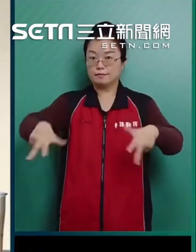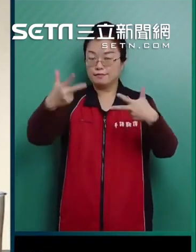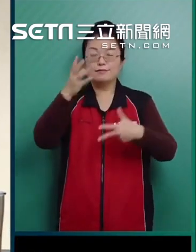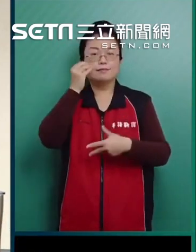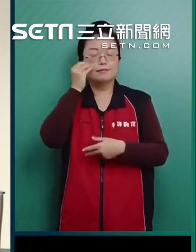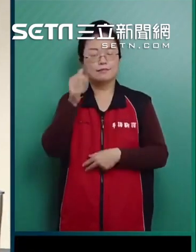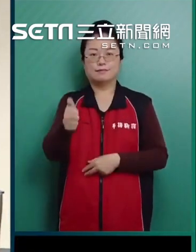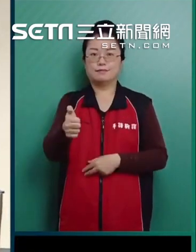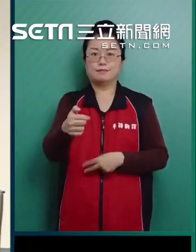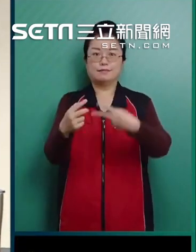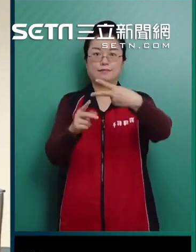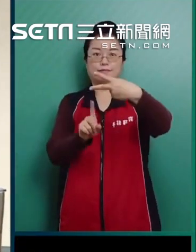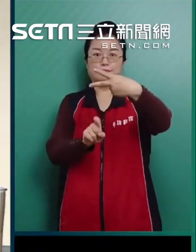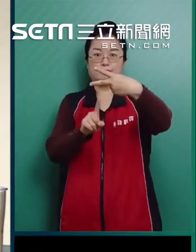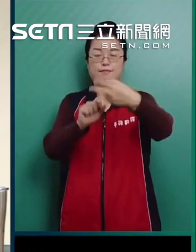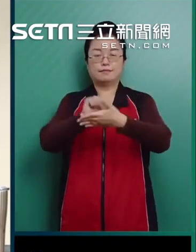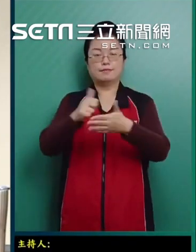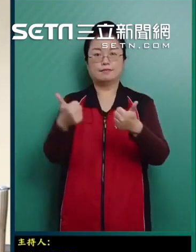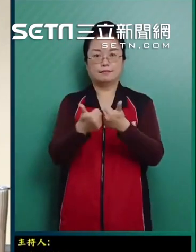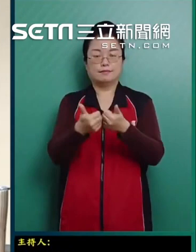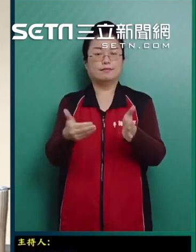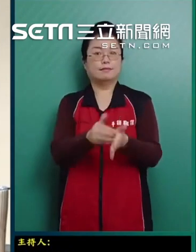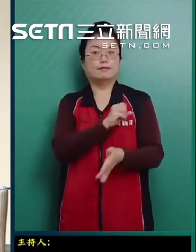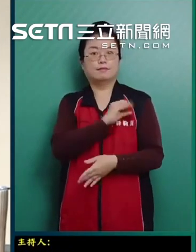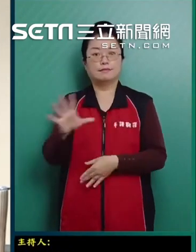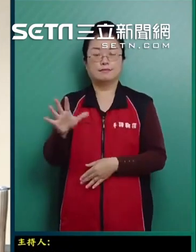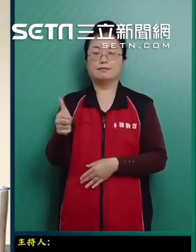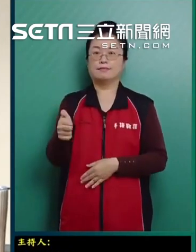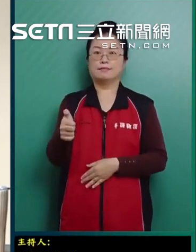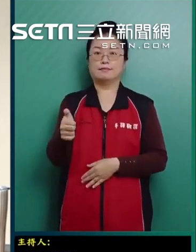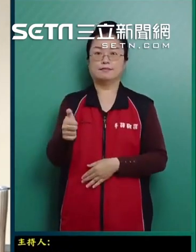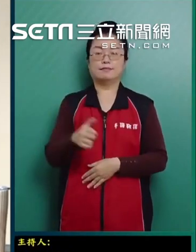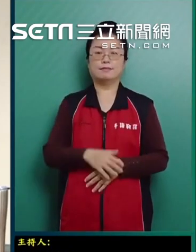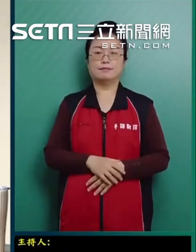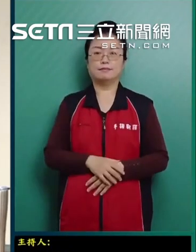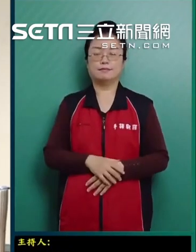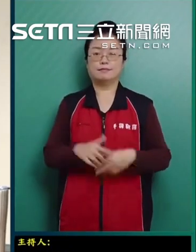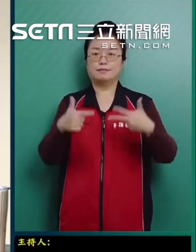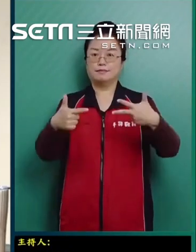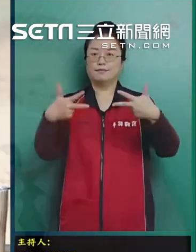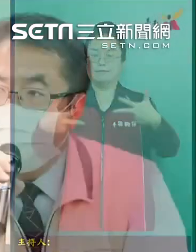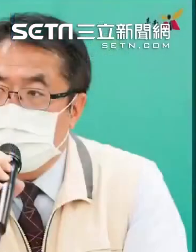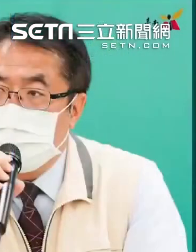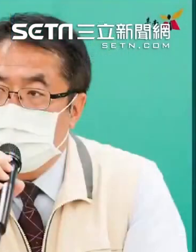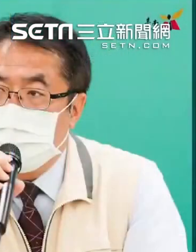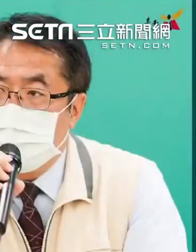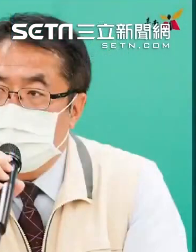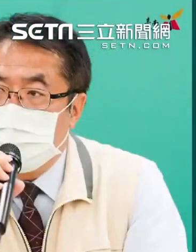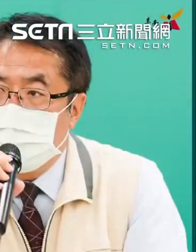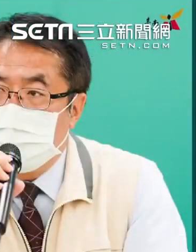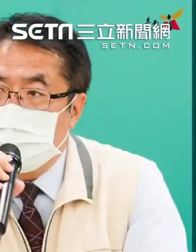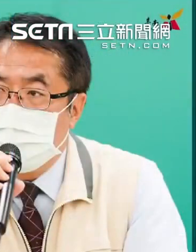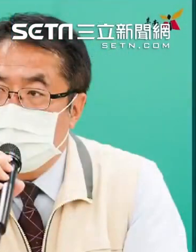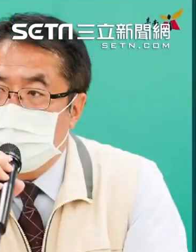今天2月11号的防疫记者会就到这边结束。再次谢谢大家，先祝大家周末愉快，谢谢。 谢谢。